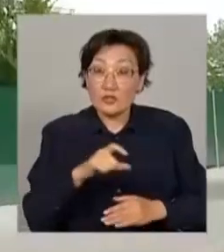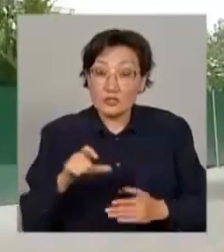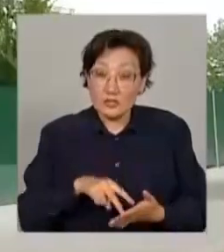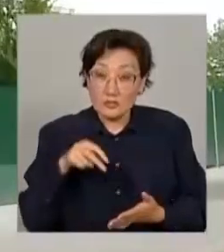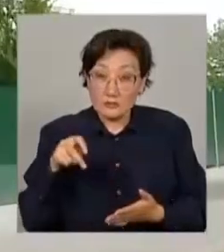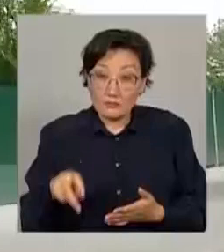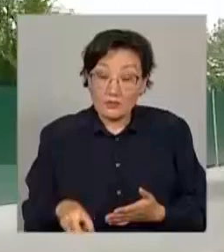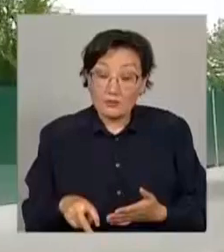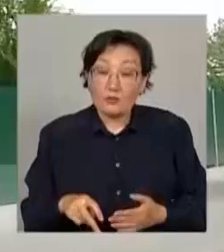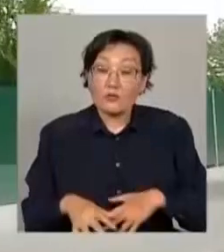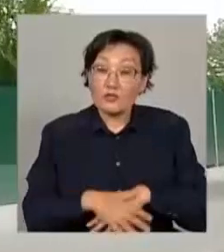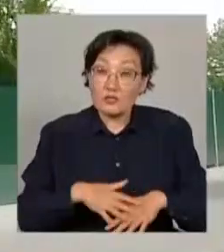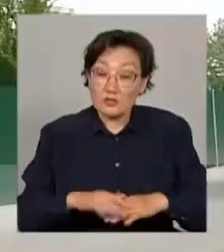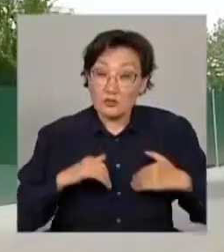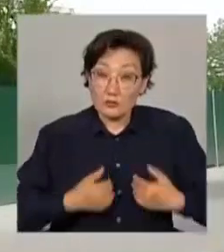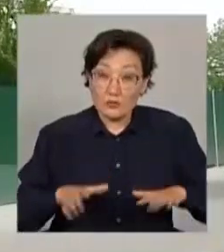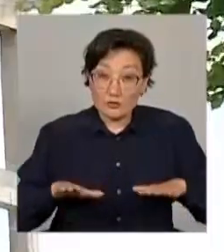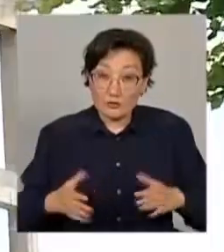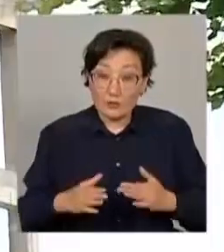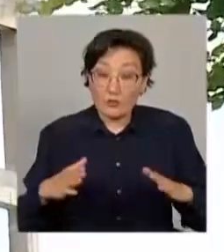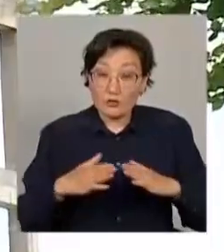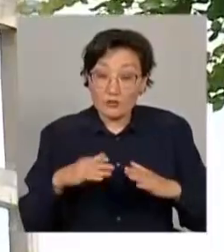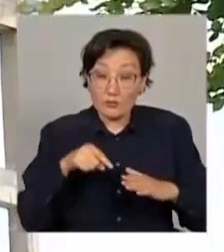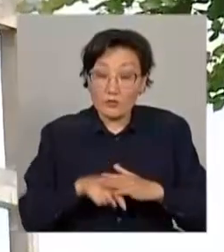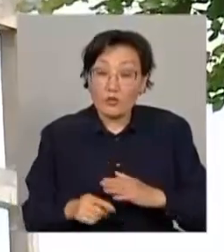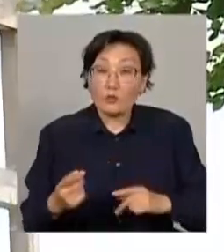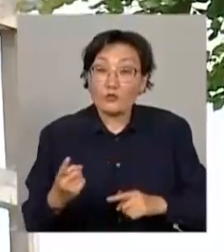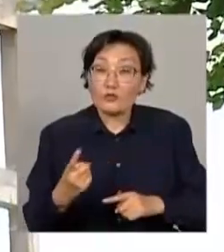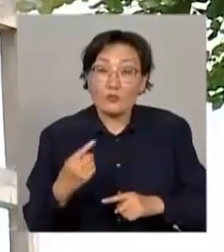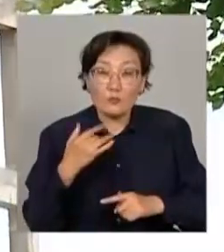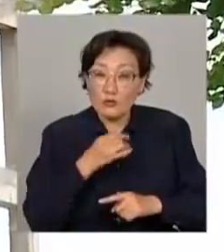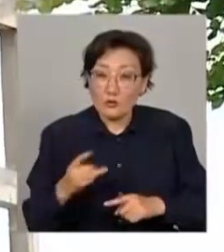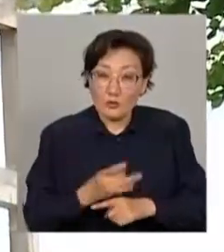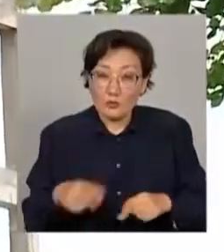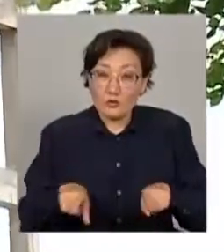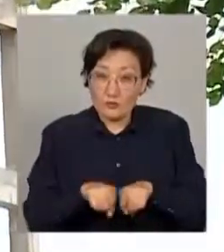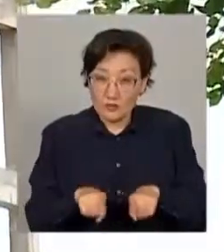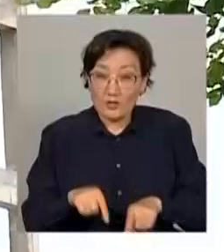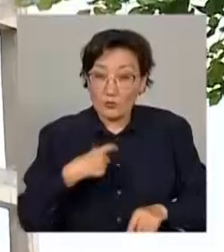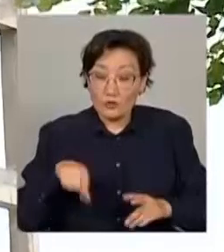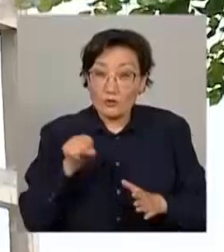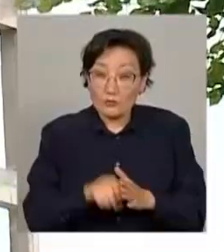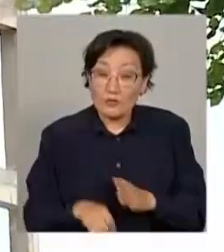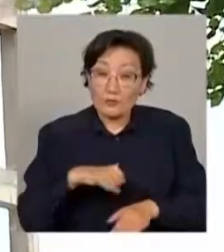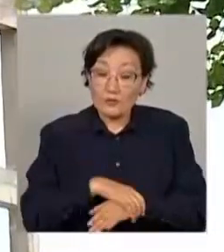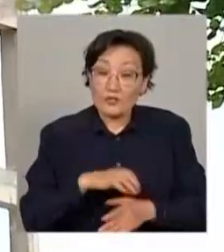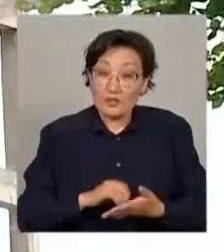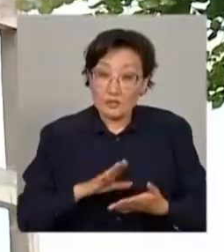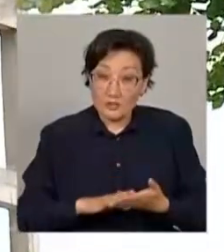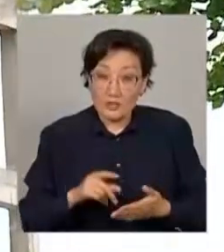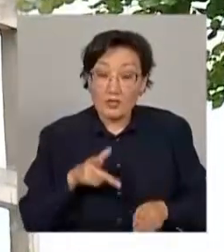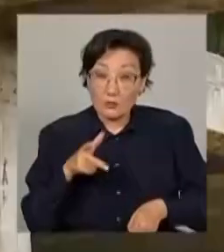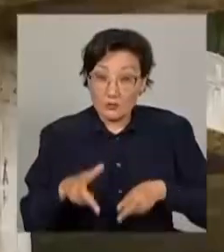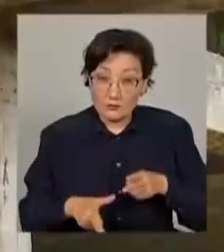кеткен. Жергілікті жұртшылық қайғылы оқиға болған ғимаратта осымен бір емес, бірнеше рет өз-өзіне қол жұмсау фактісі тіркелді деп үрейленіп